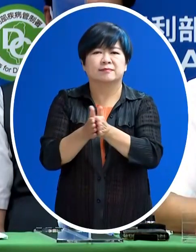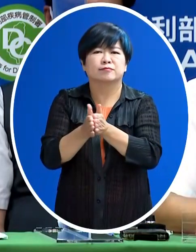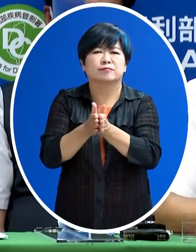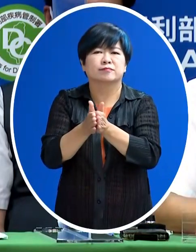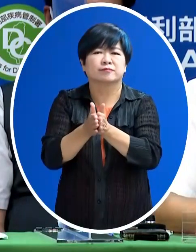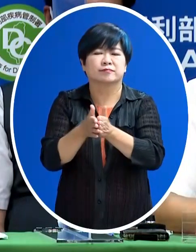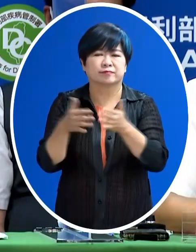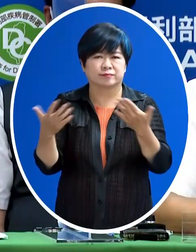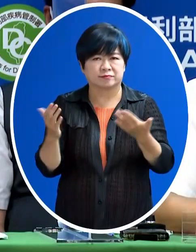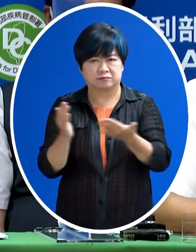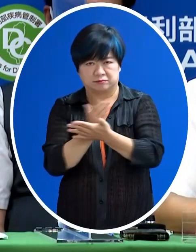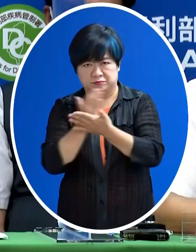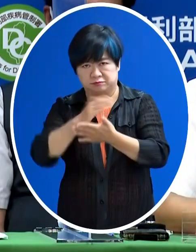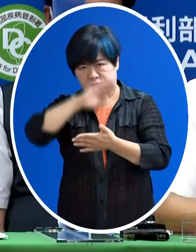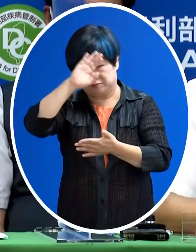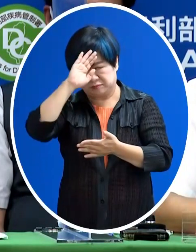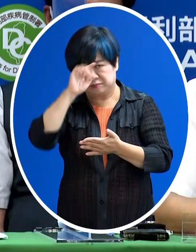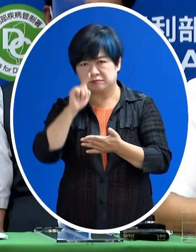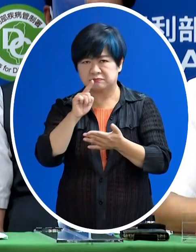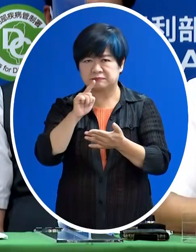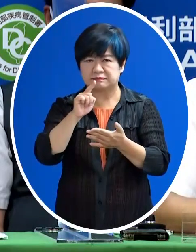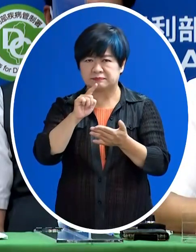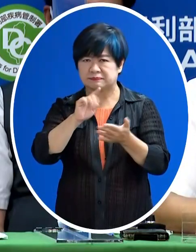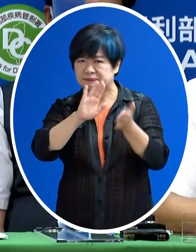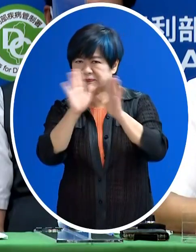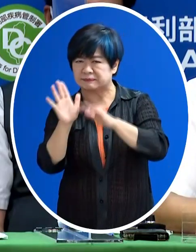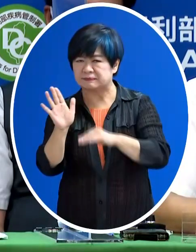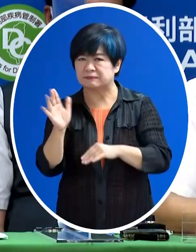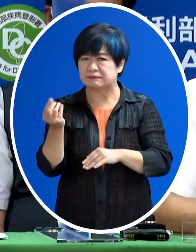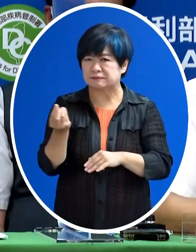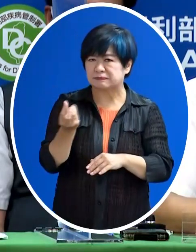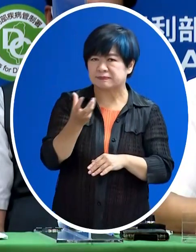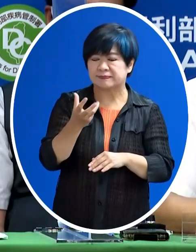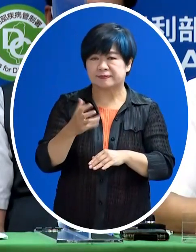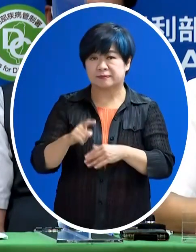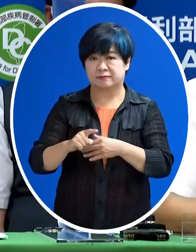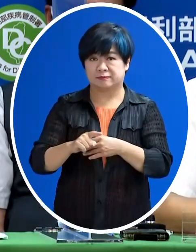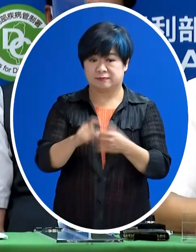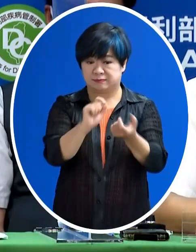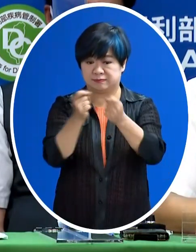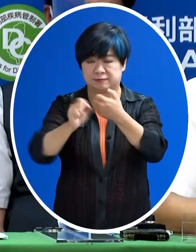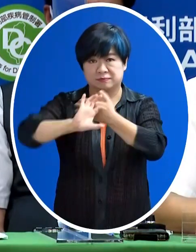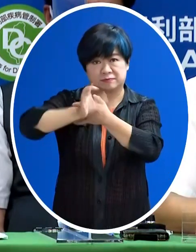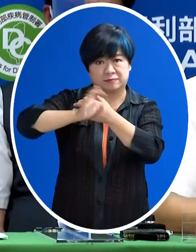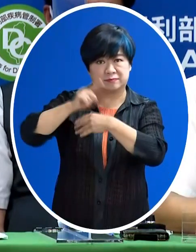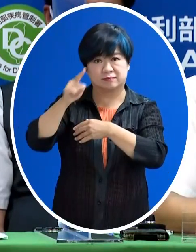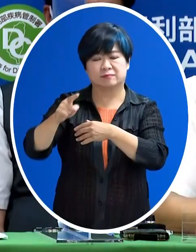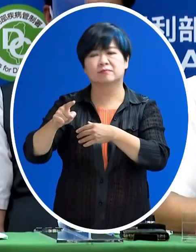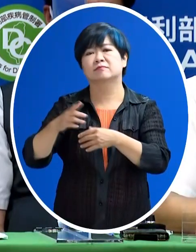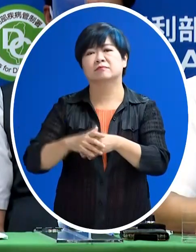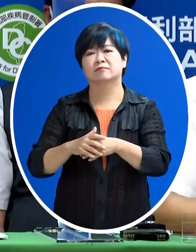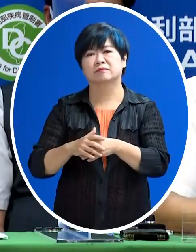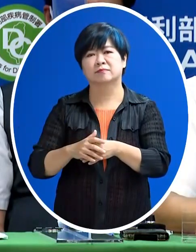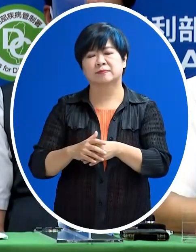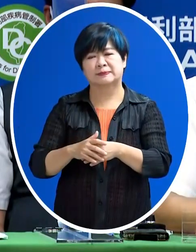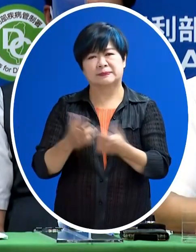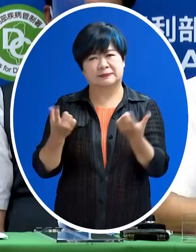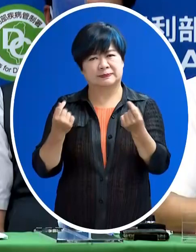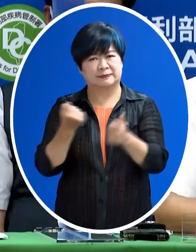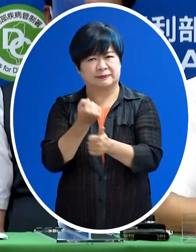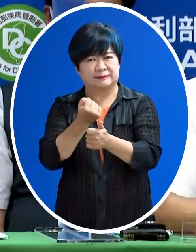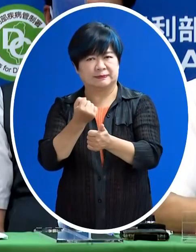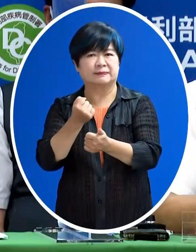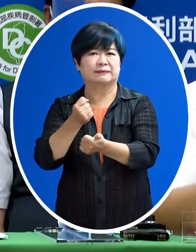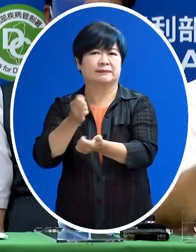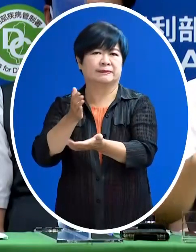那当然，我们也评估了疫情。那周边国家的这个疫情虽然都还没有解除，不过有一些部分的国家已经，开始